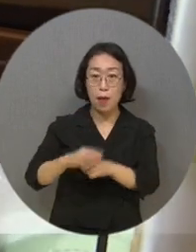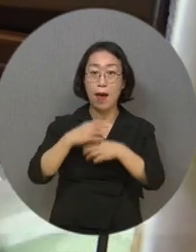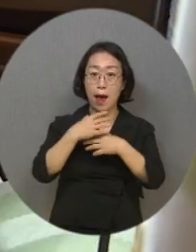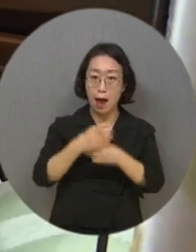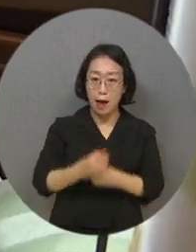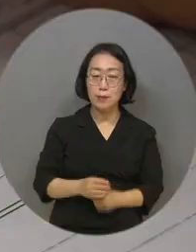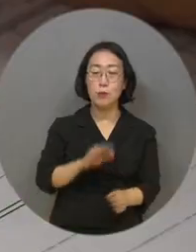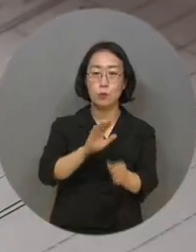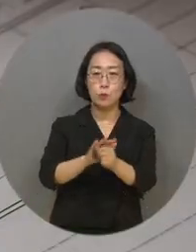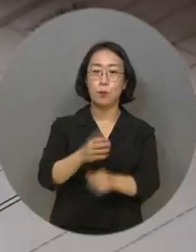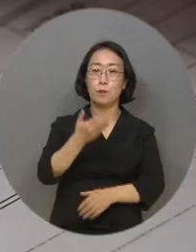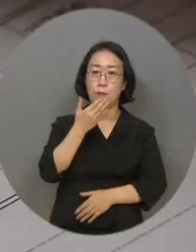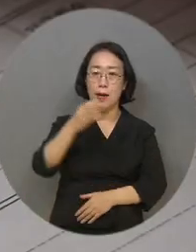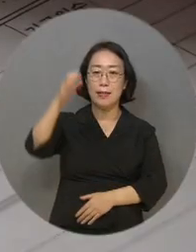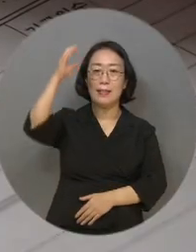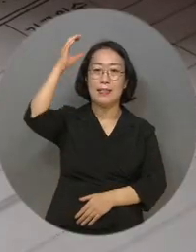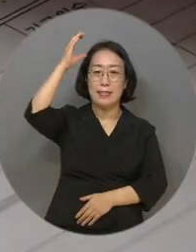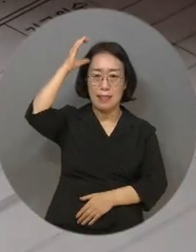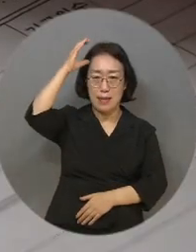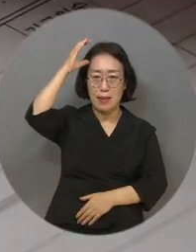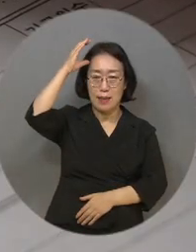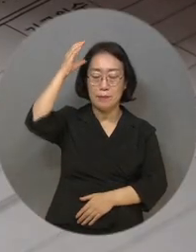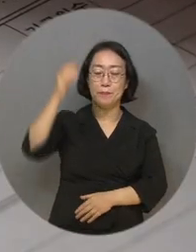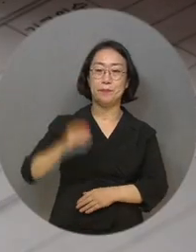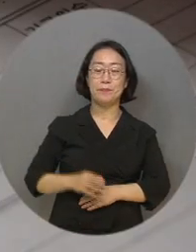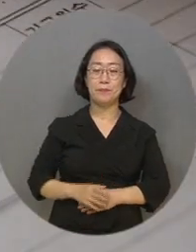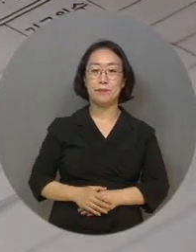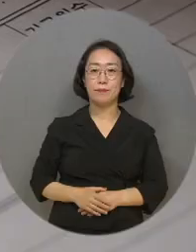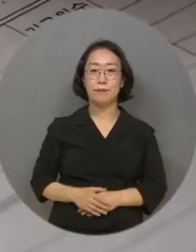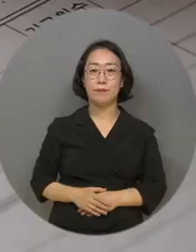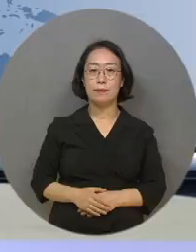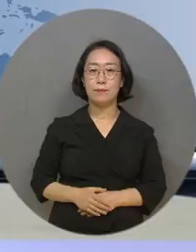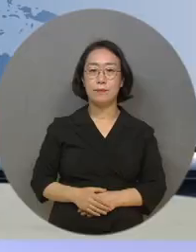기대됩니다. 복지TV 뉴스 정우현입니다.